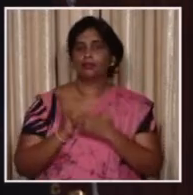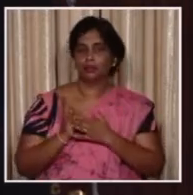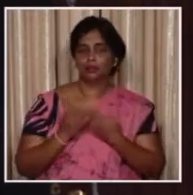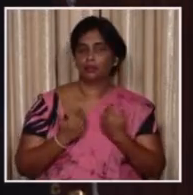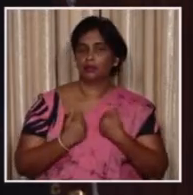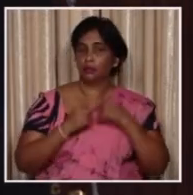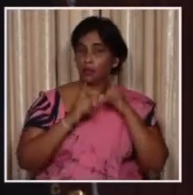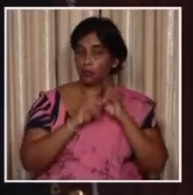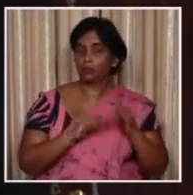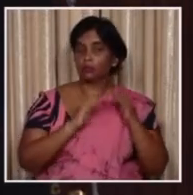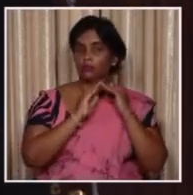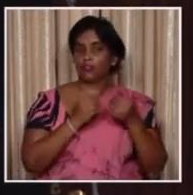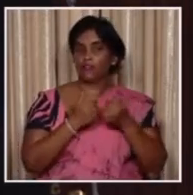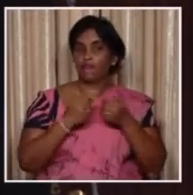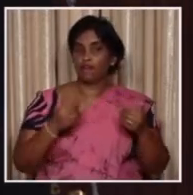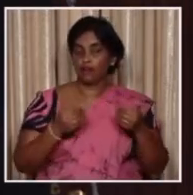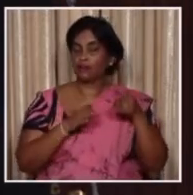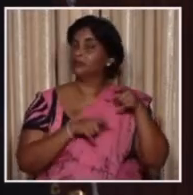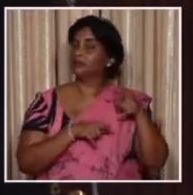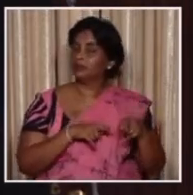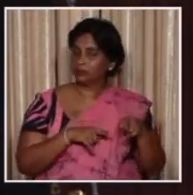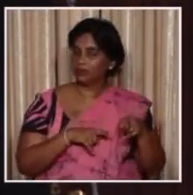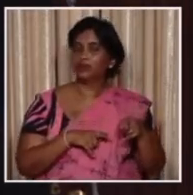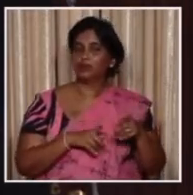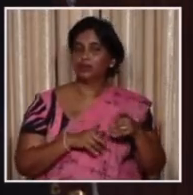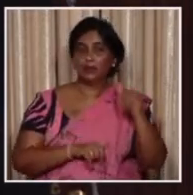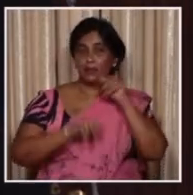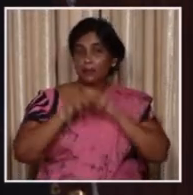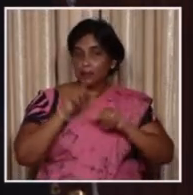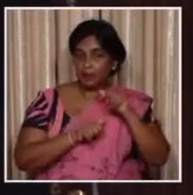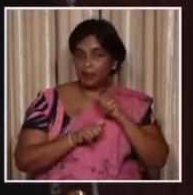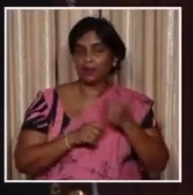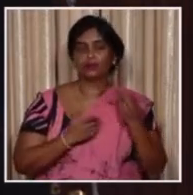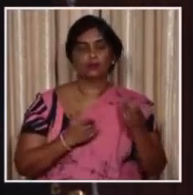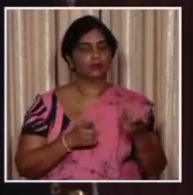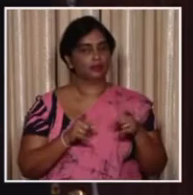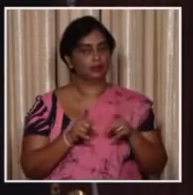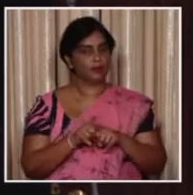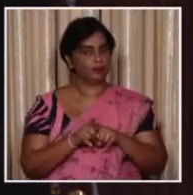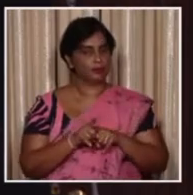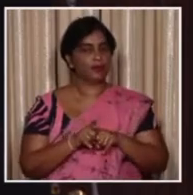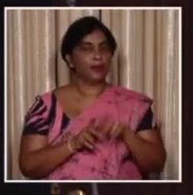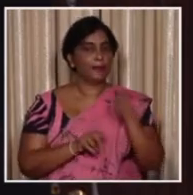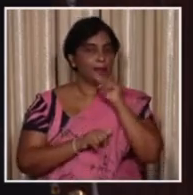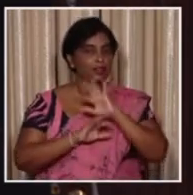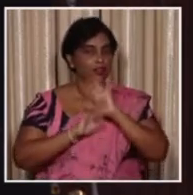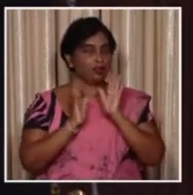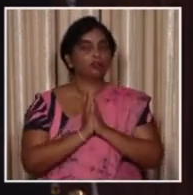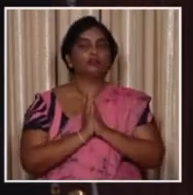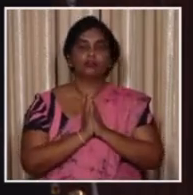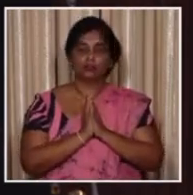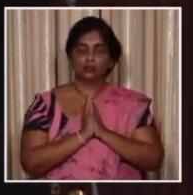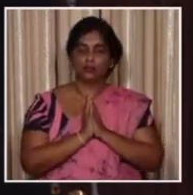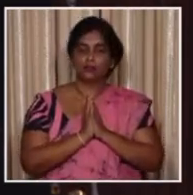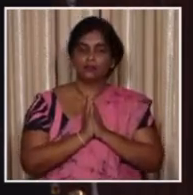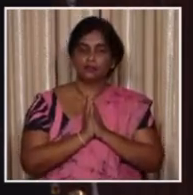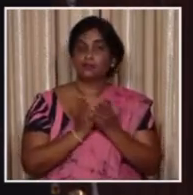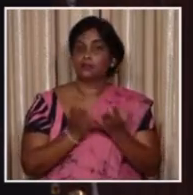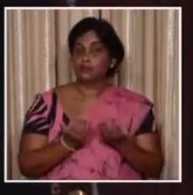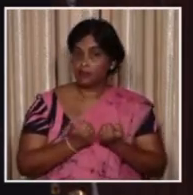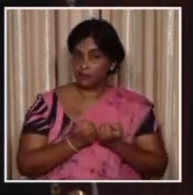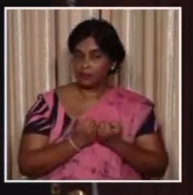අපට මෙවැනි මධ්‍යස්ථානයක් හරහා මේ ප්‍රතිකාර සහ ඒ බේත්හෙත් කටයුතු වලට